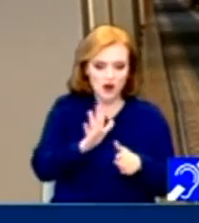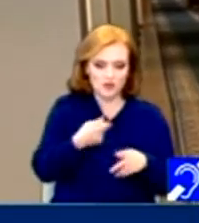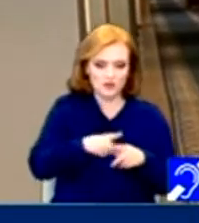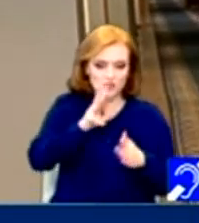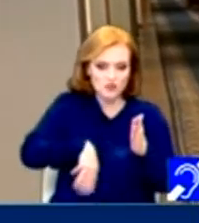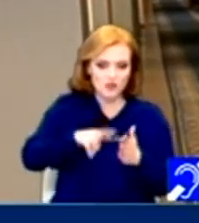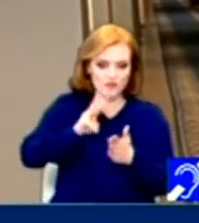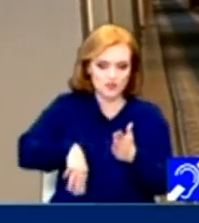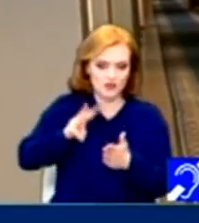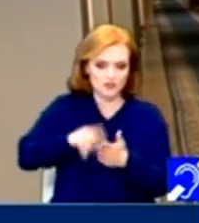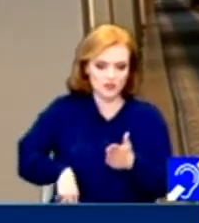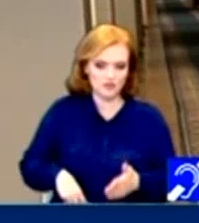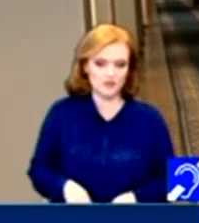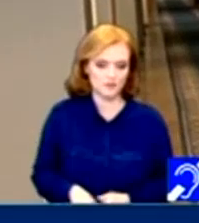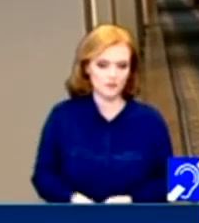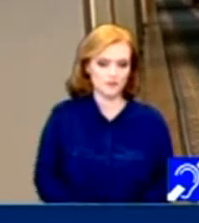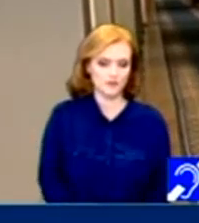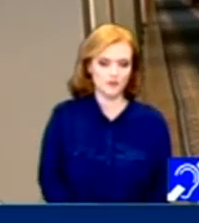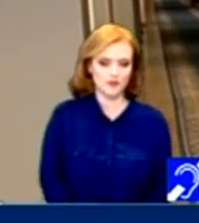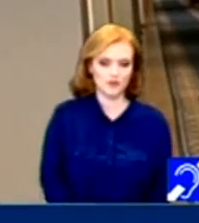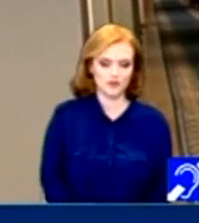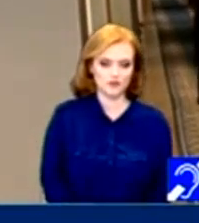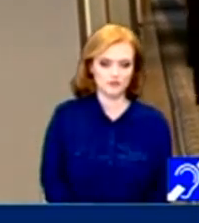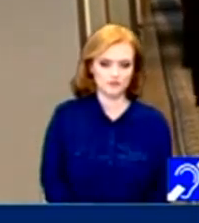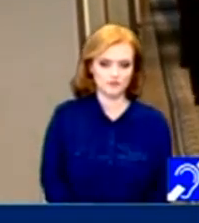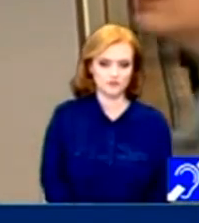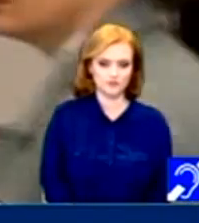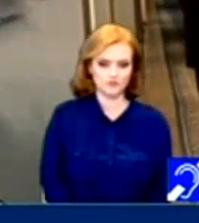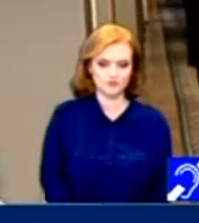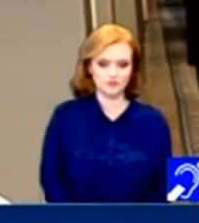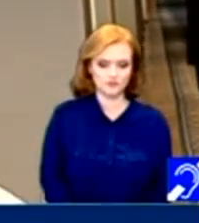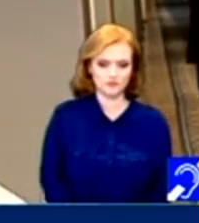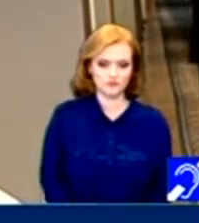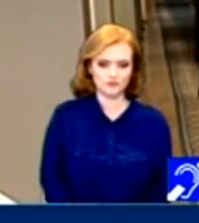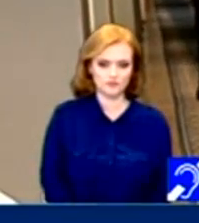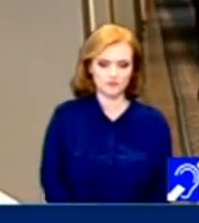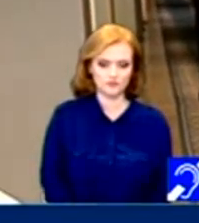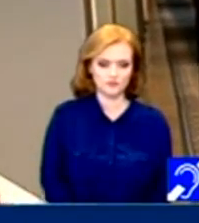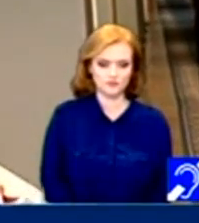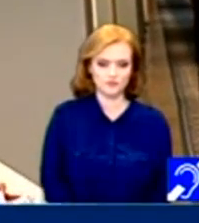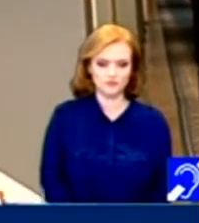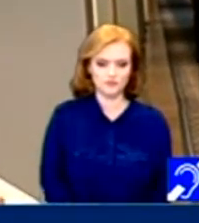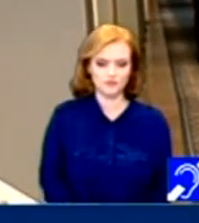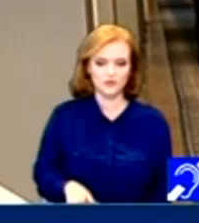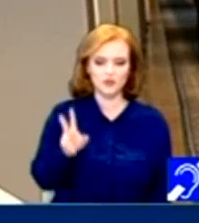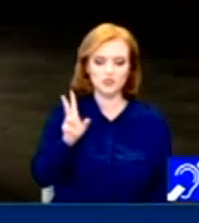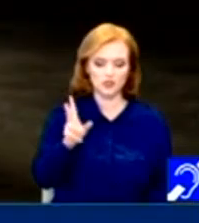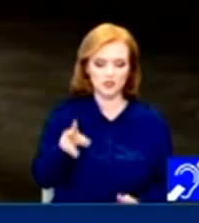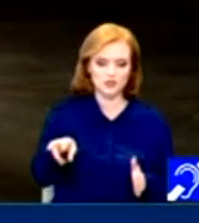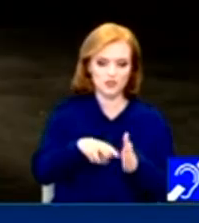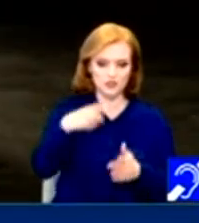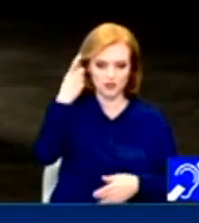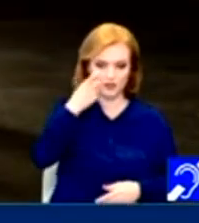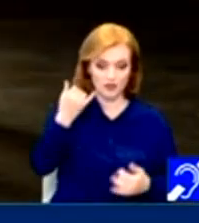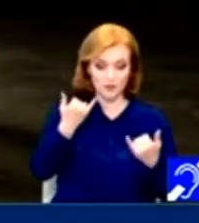multe considerente. Vedem că avem un sistem defectuos de sancționare a persoanelor care conduc în stare de ebrietate.